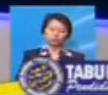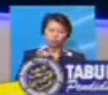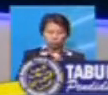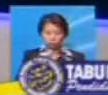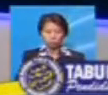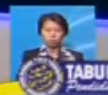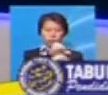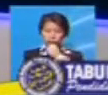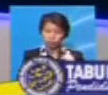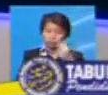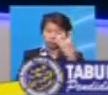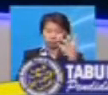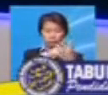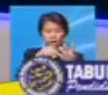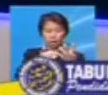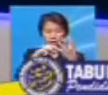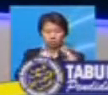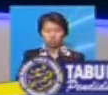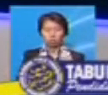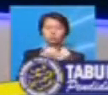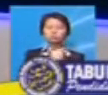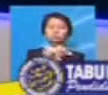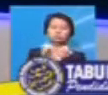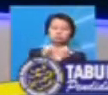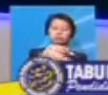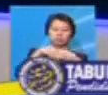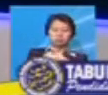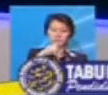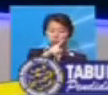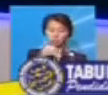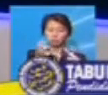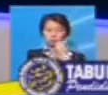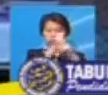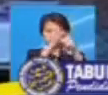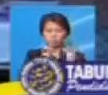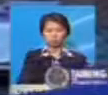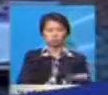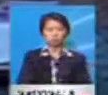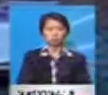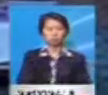usaha menyelamat mangsa yang masih dalam tahanan penculik.